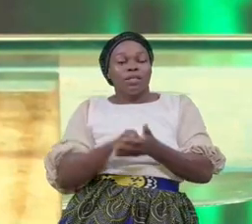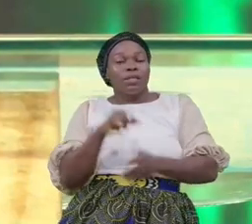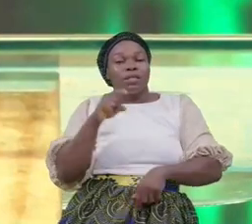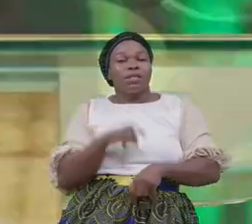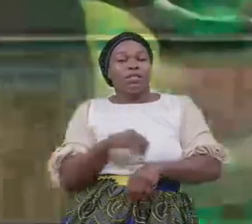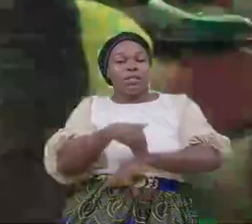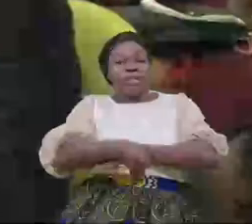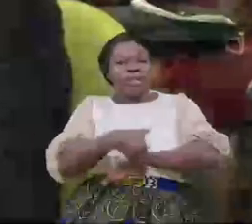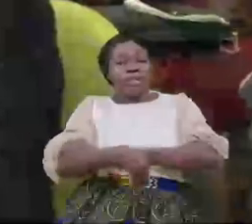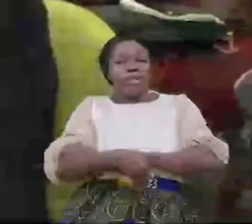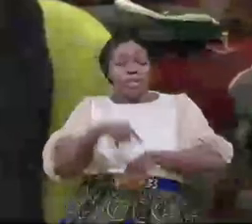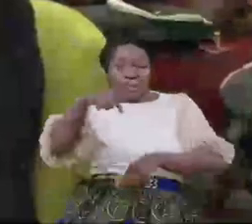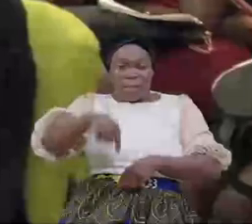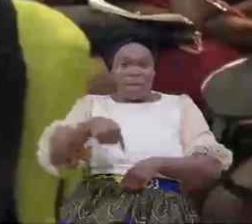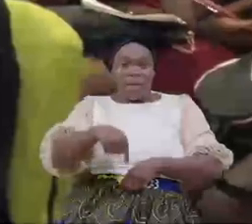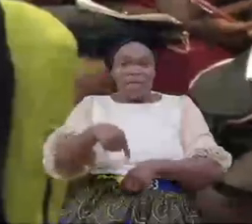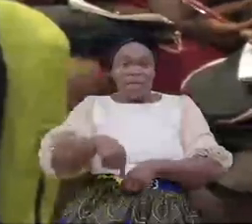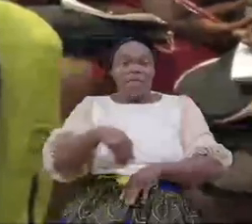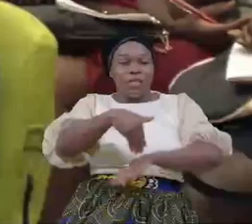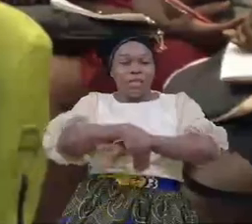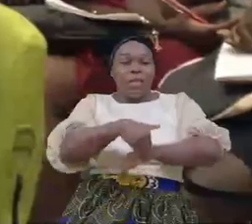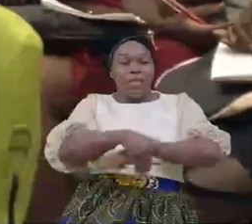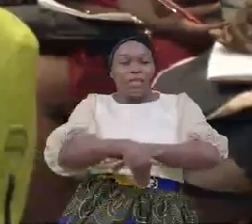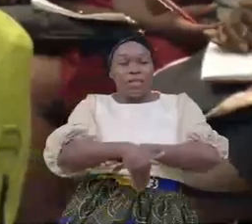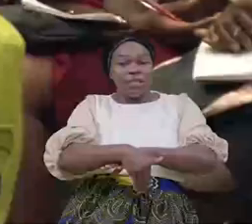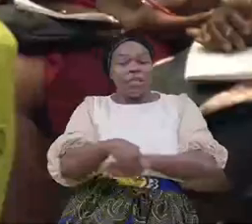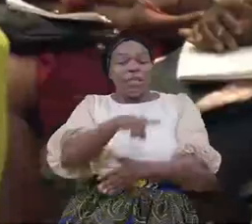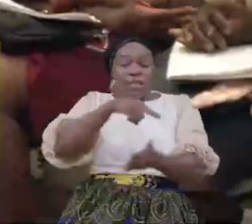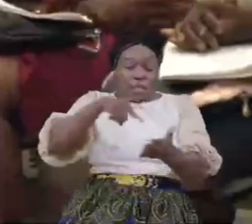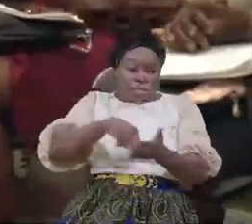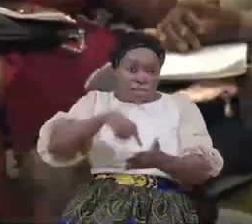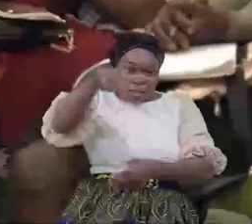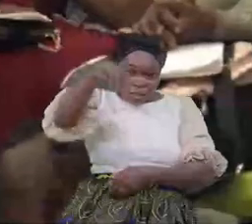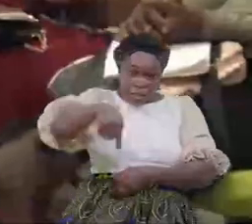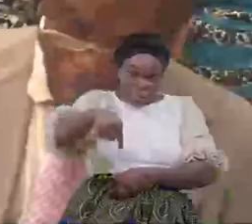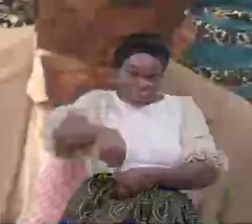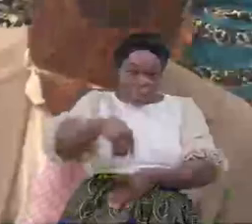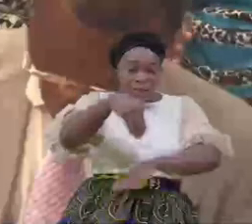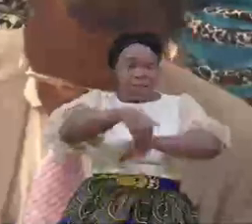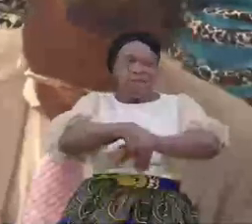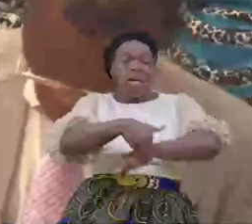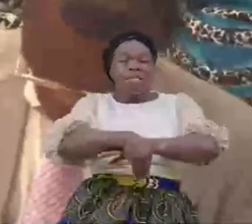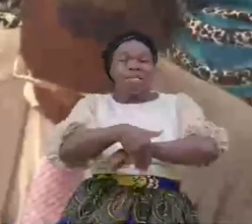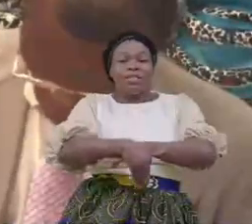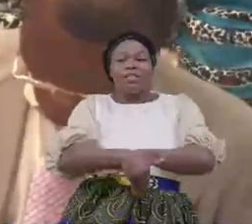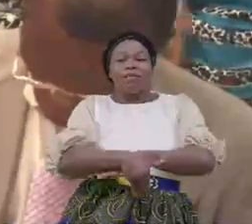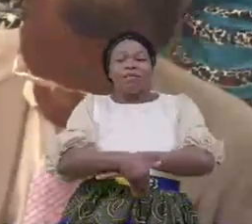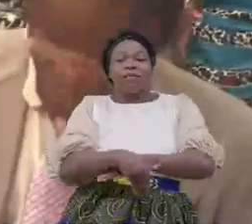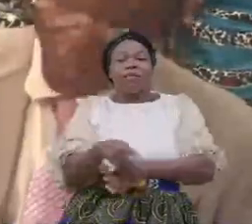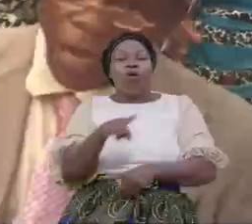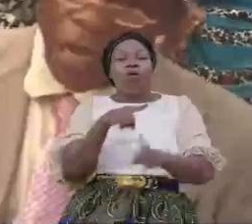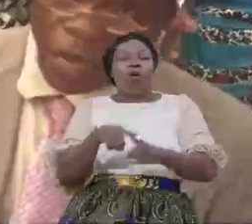cette nuit-là, quelle nuit ce soir? Cette nuit-là, je dis, quand votre miracle, quand